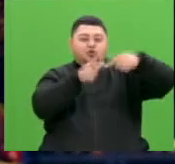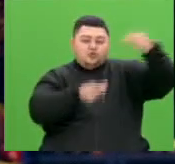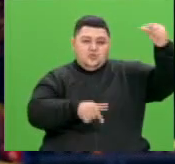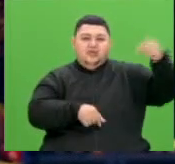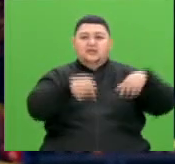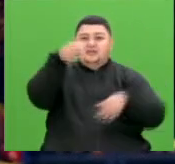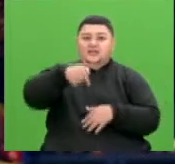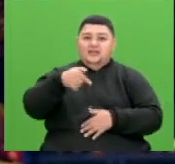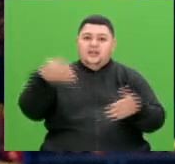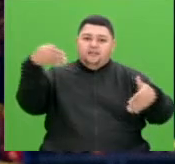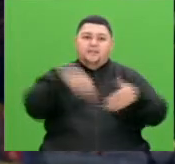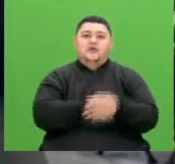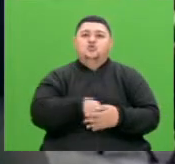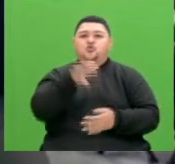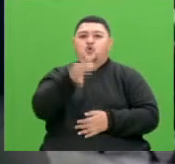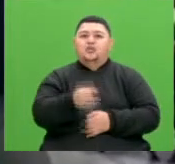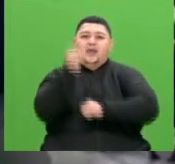Palembang.